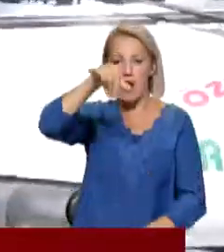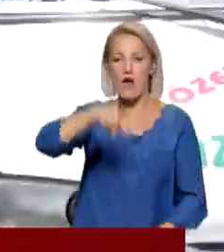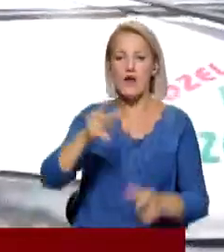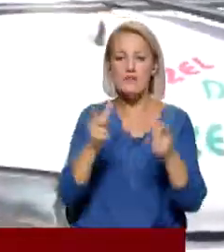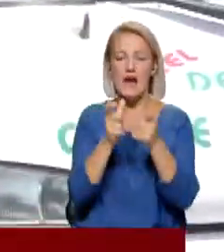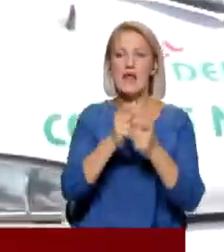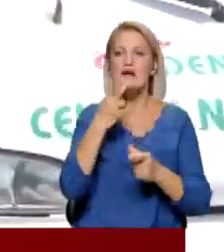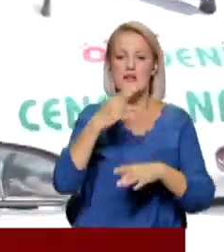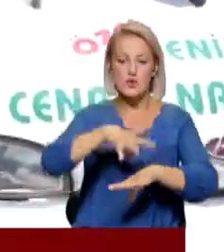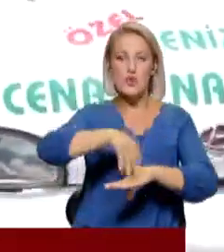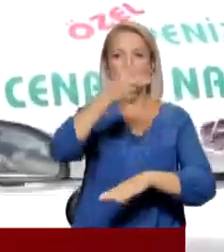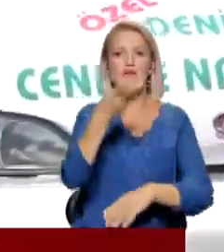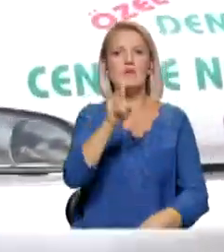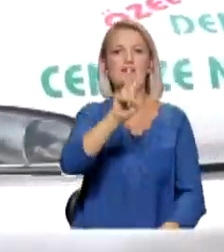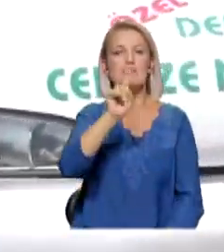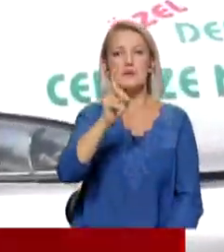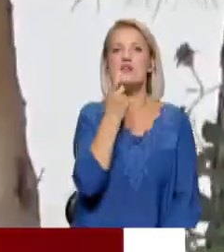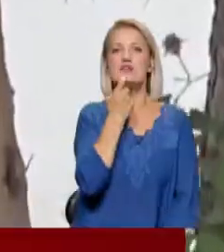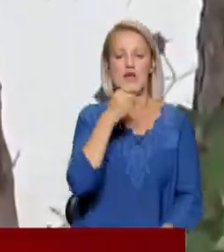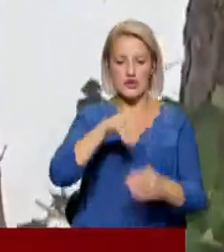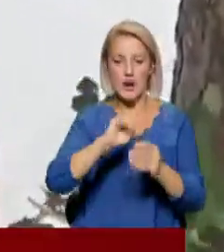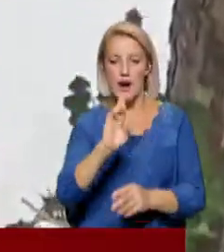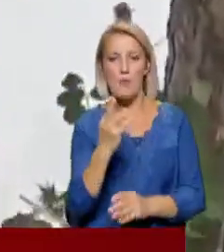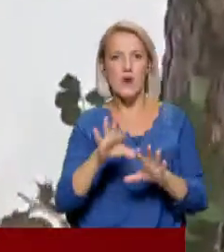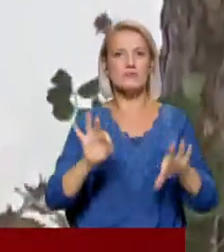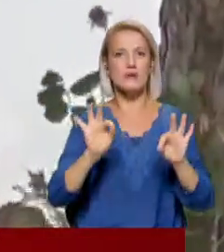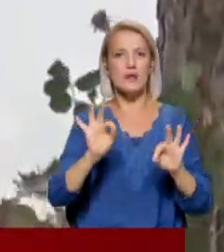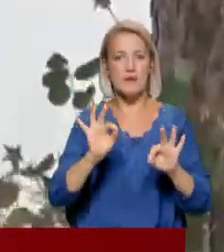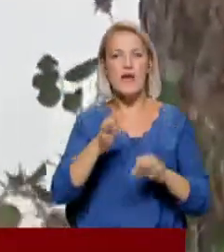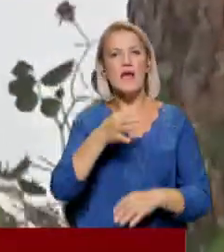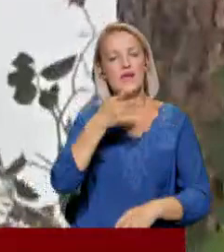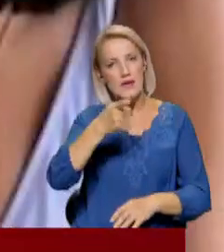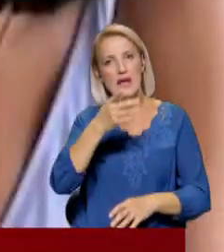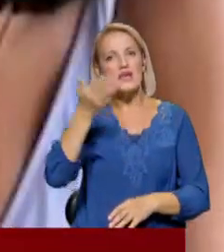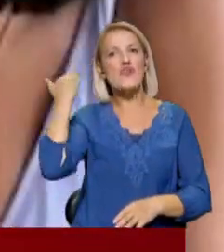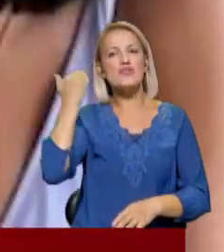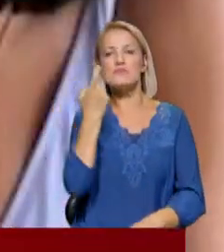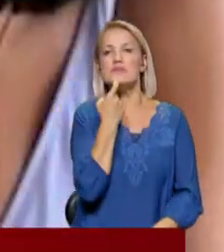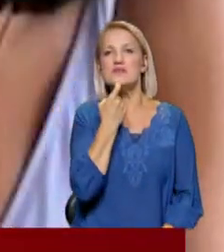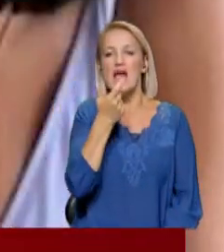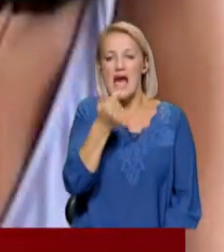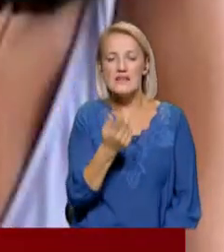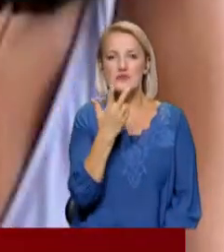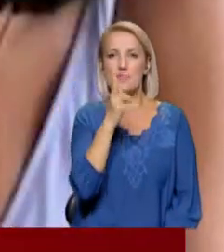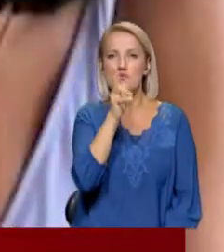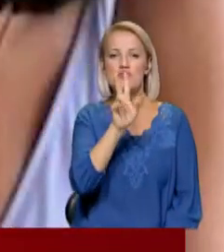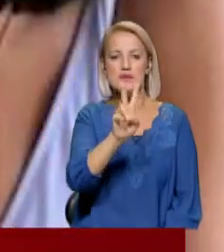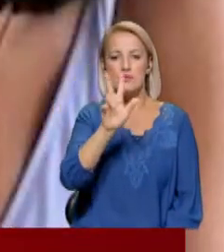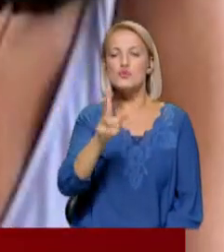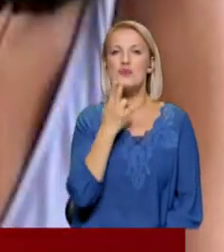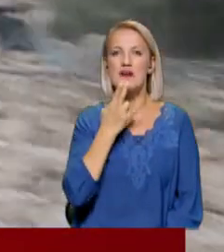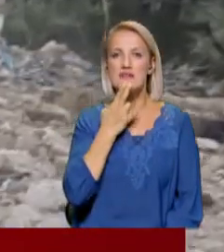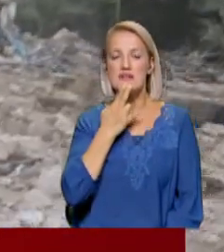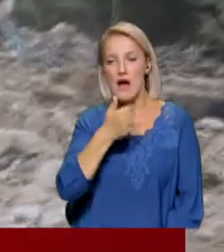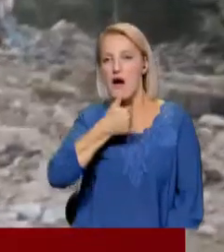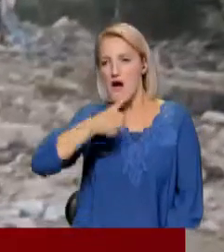Kadın Komisyonu da 2021 yılı için rapor hazırladı. İHAD'ye göre geçtiğimiz yıl en az 323 kadın